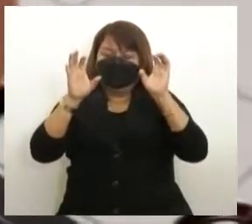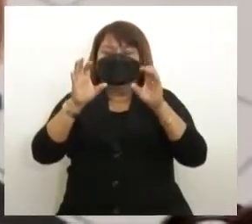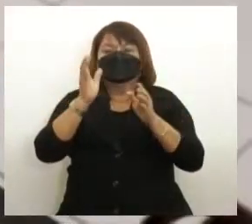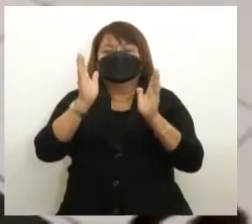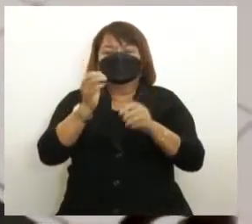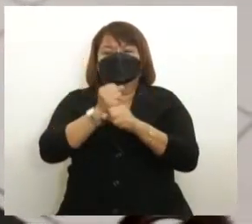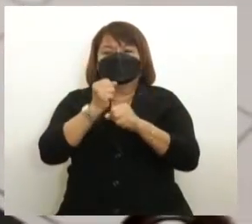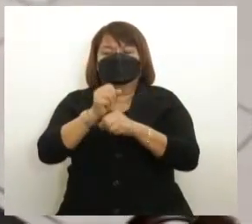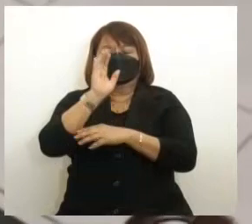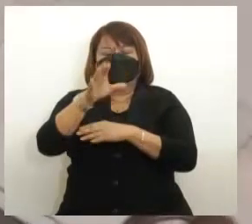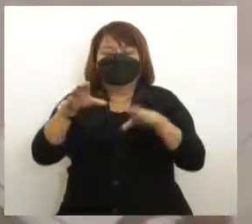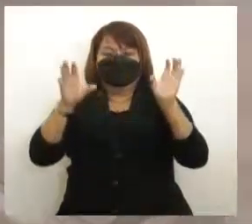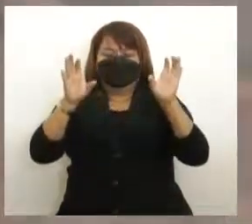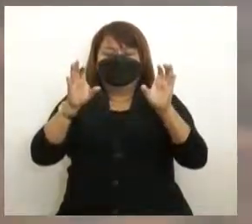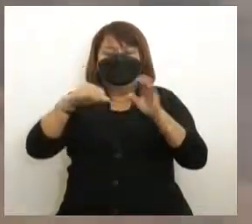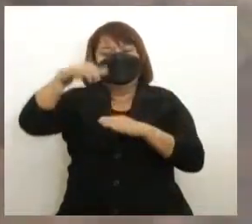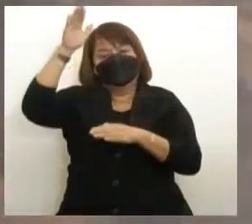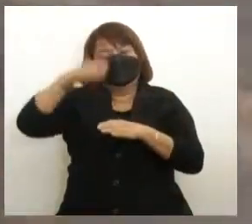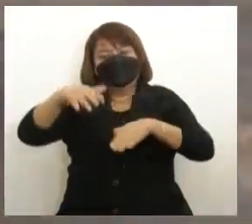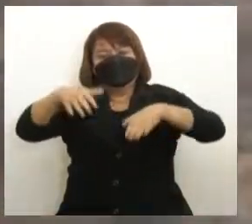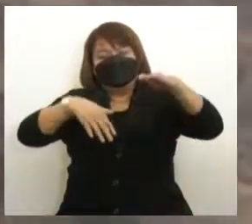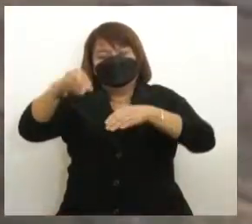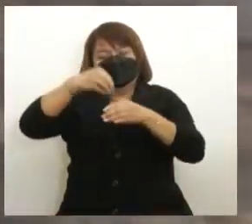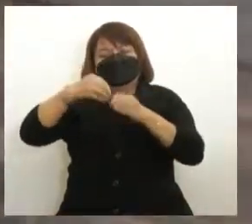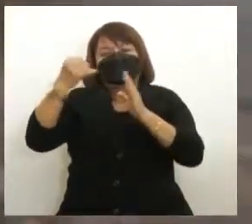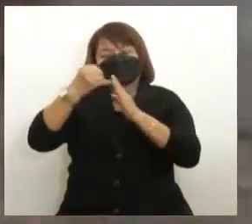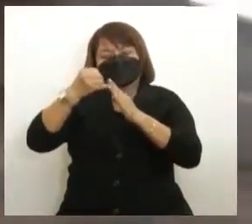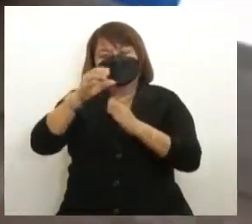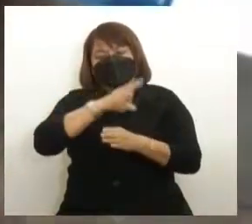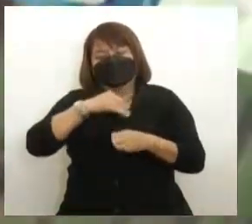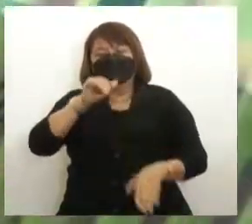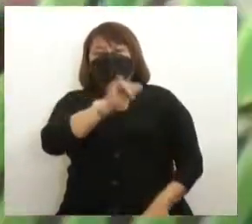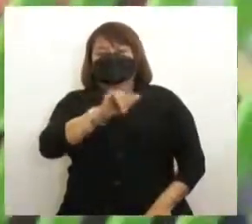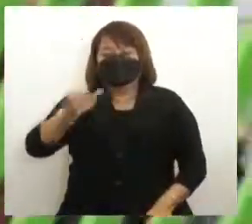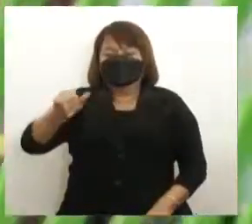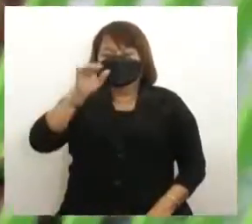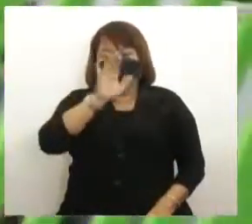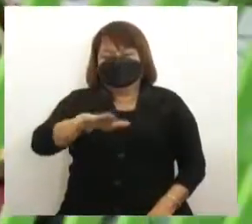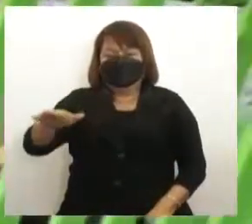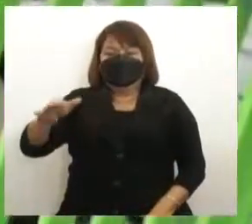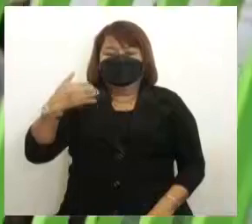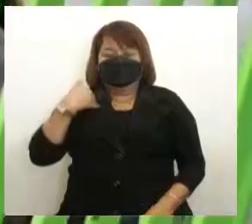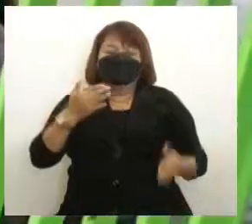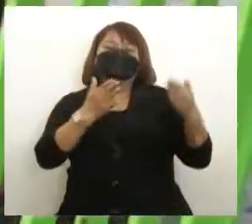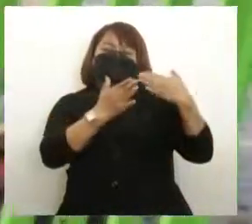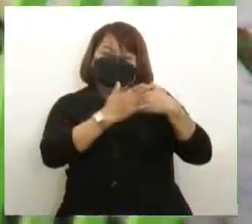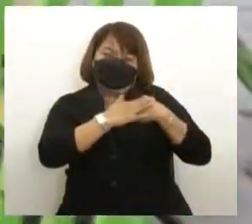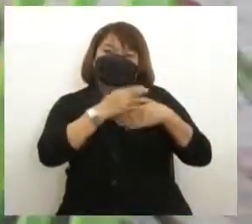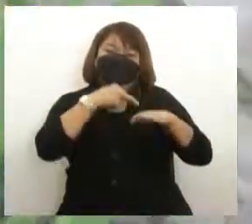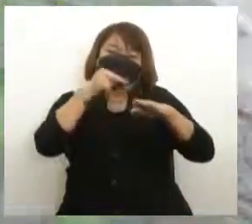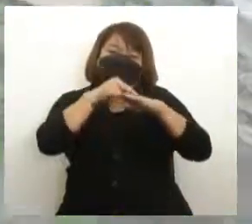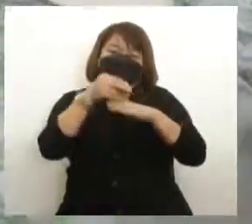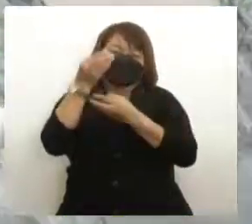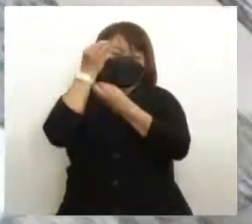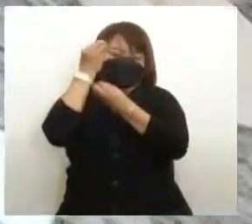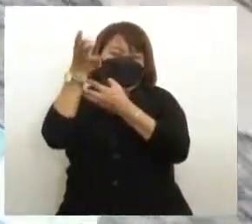พี่น้องประชาชนในจังหวัดโดยเฉพาะอย่างยิ่งเด็กและเยาวชนเพื่อเกิดความรักชาติมีความกตัญญูกตเ